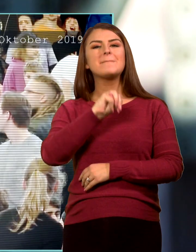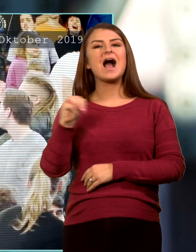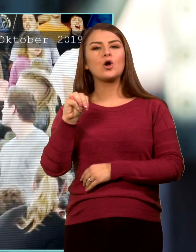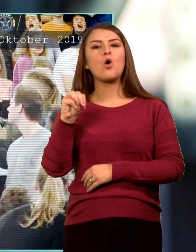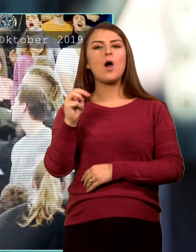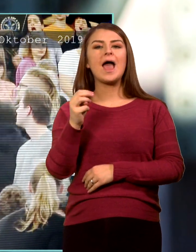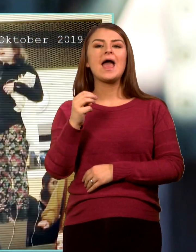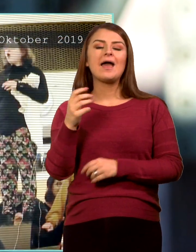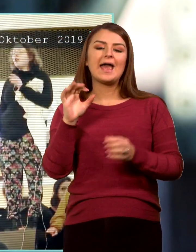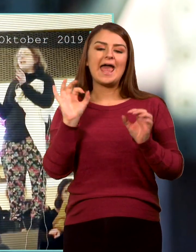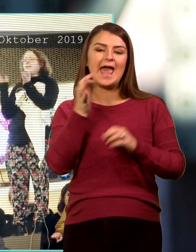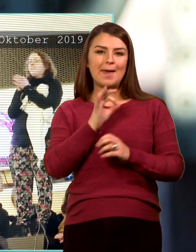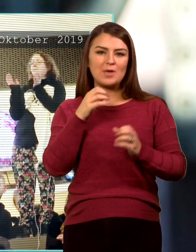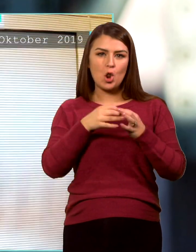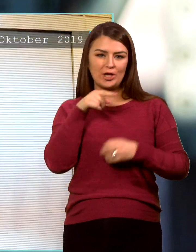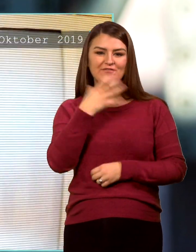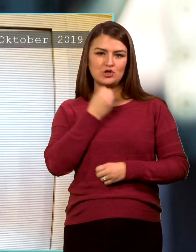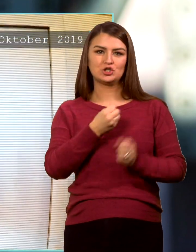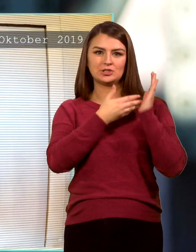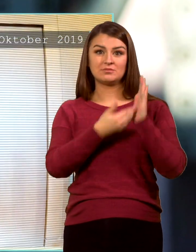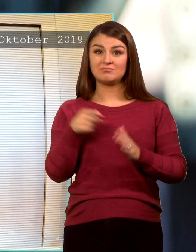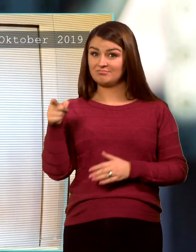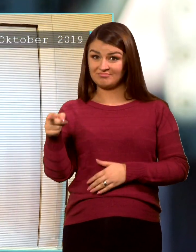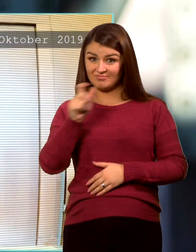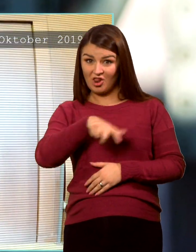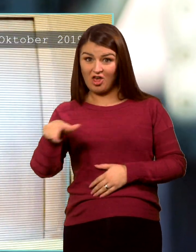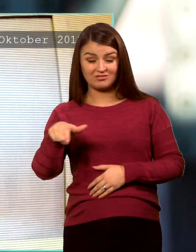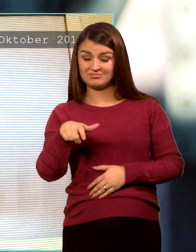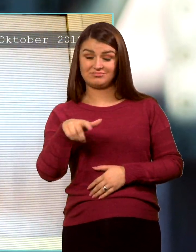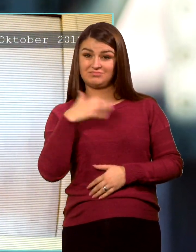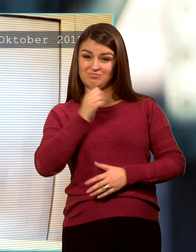Studenten fanden das aber gar nicht so geil und haben mit aller Härte dagegen protestiert.